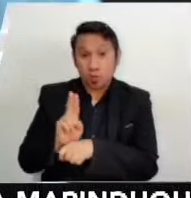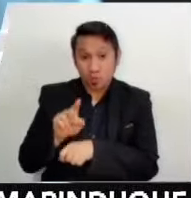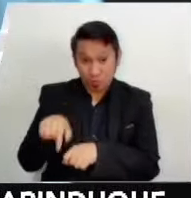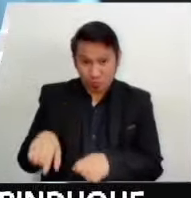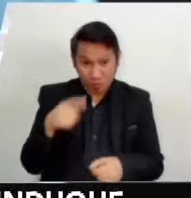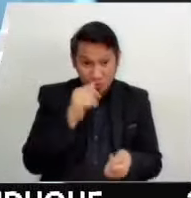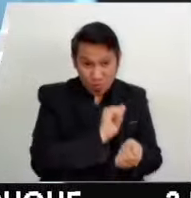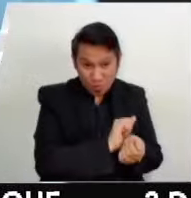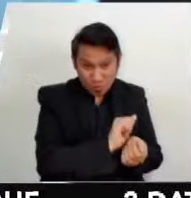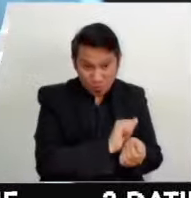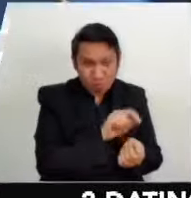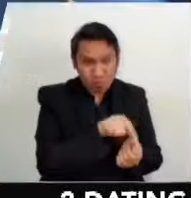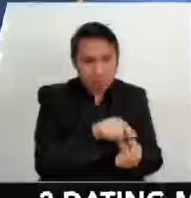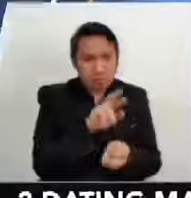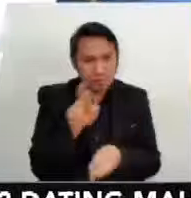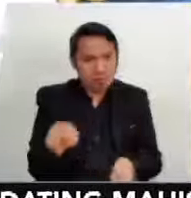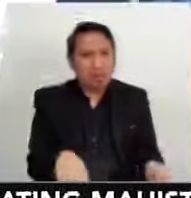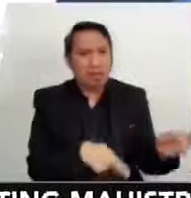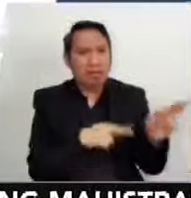naman